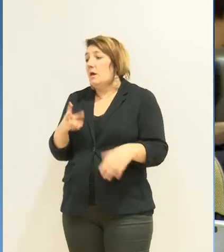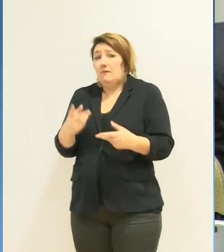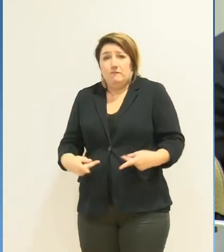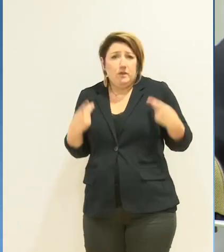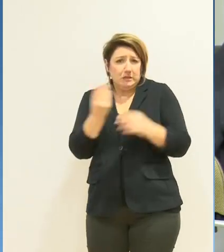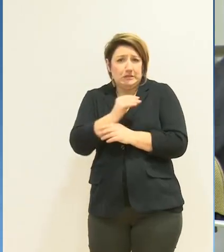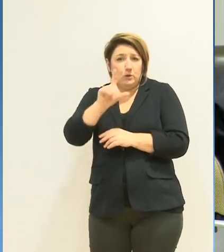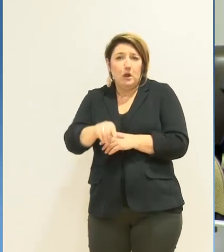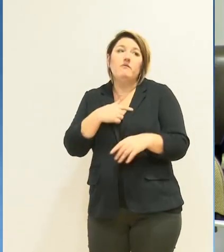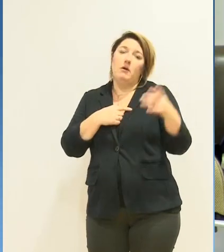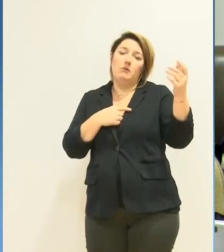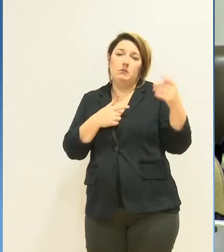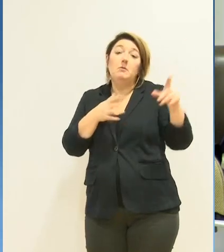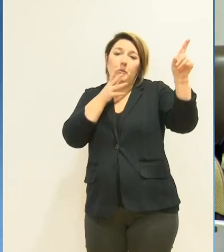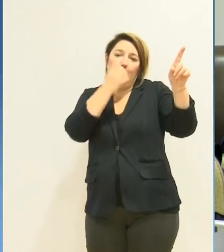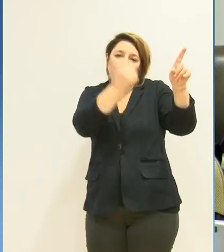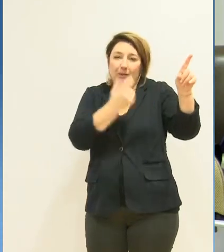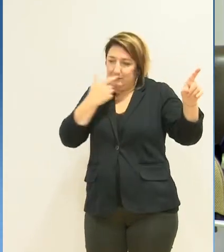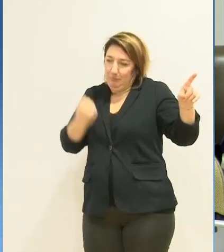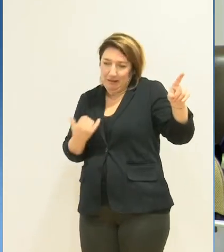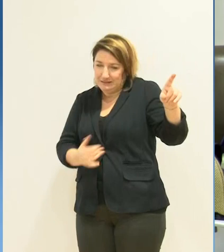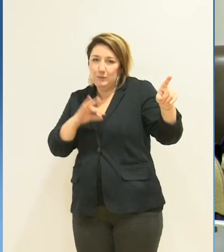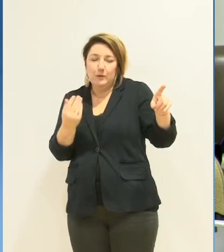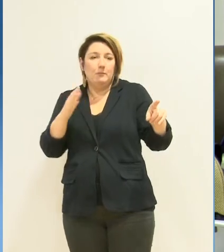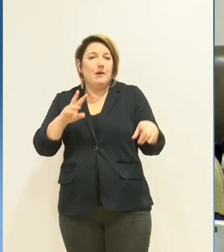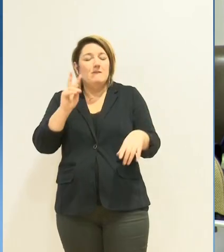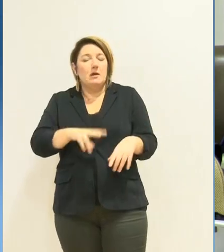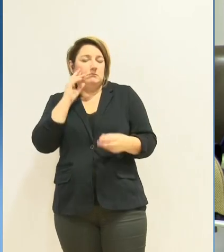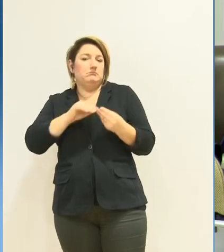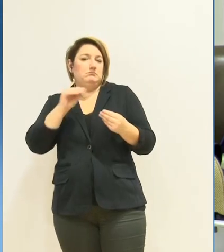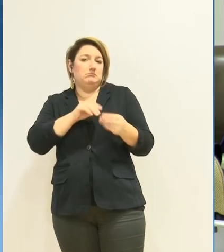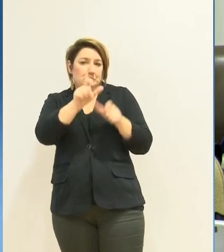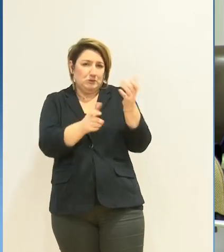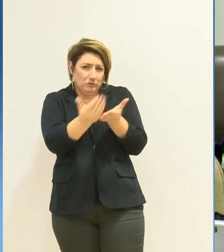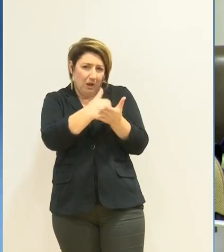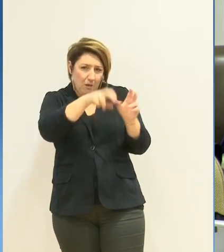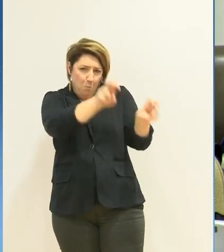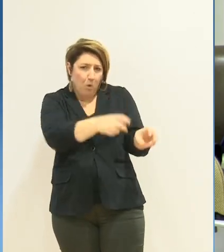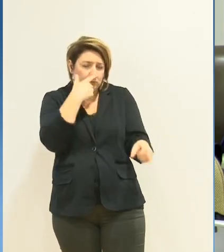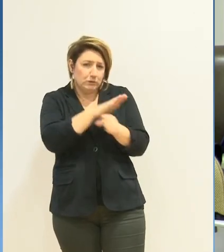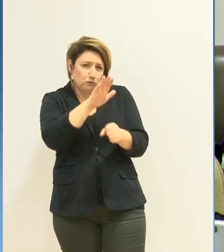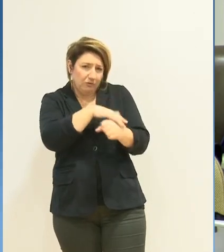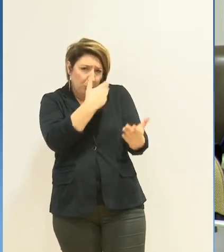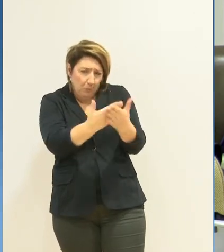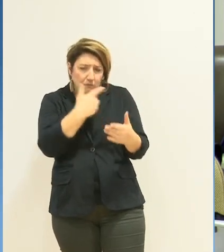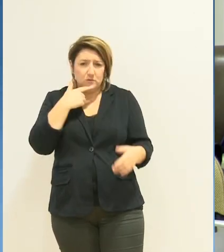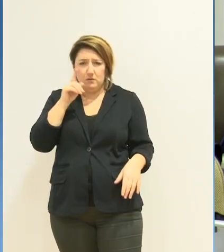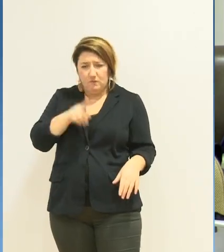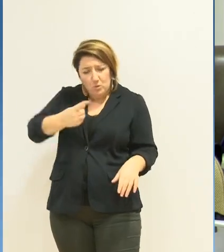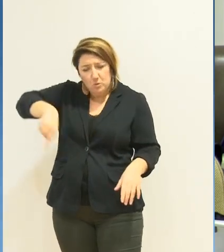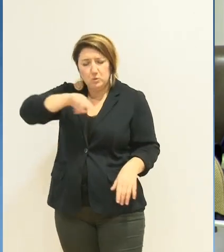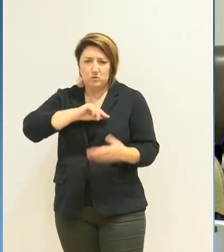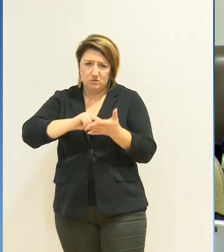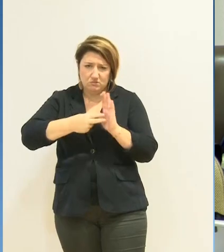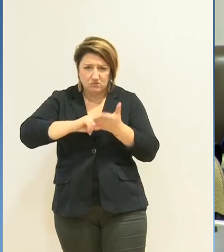question se pose où qu'elles seraient moins propre que la lute je ne le crois pas donc je pense qu'il faut aujourd'hui qu'on recherche autant que faire se peut encore